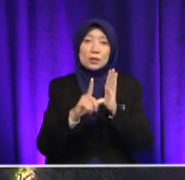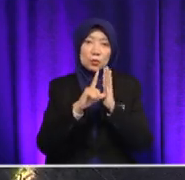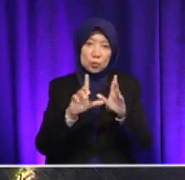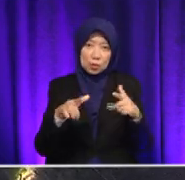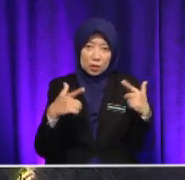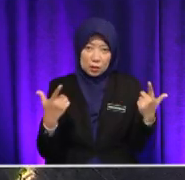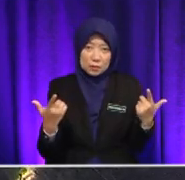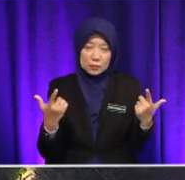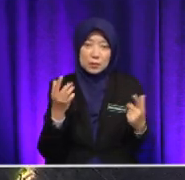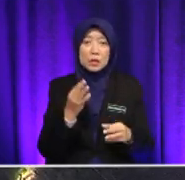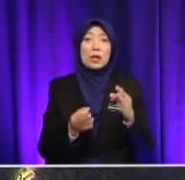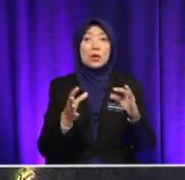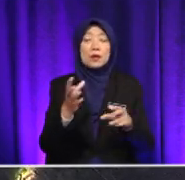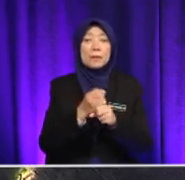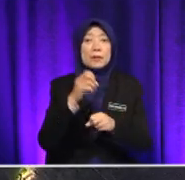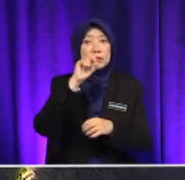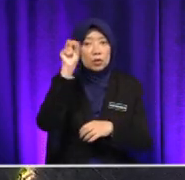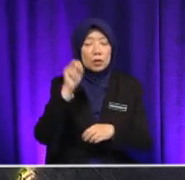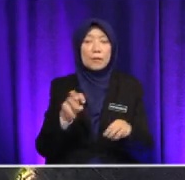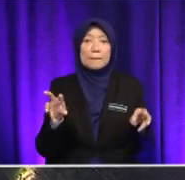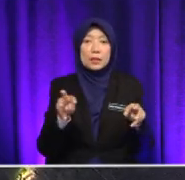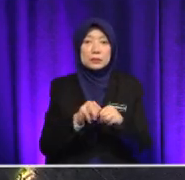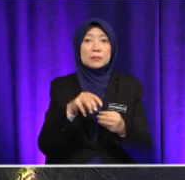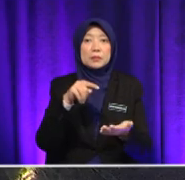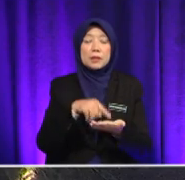dapat soal yang berbentuk mancanegara